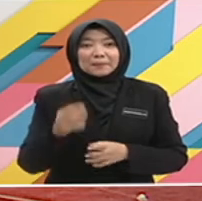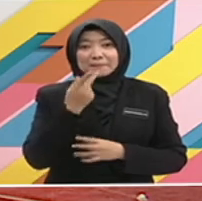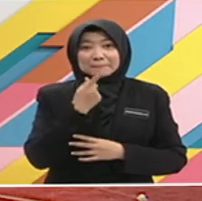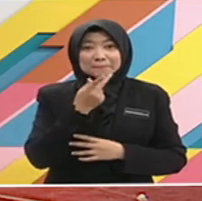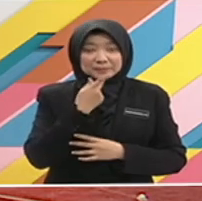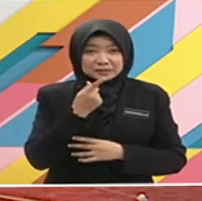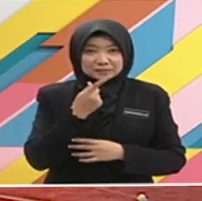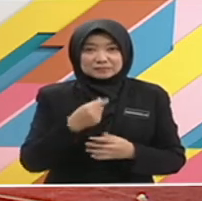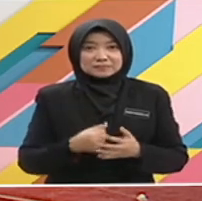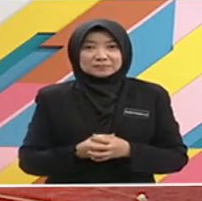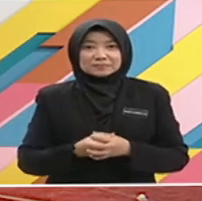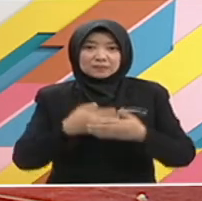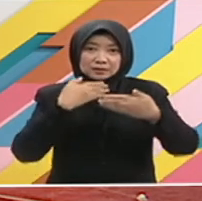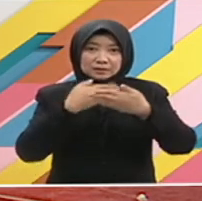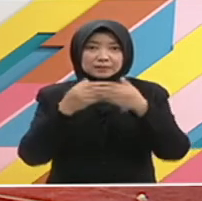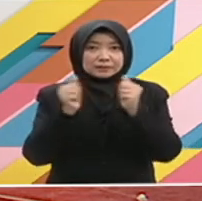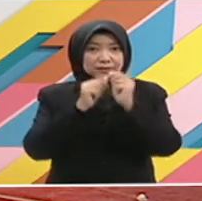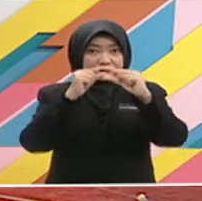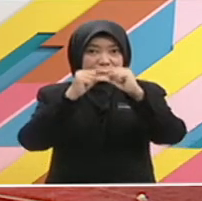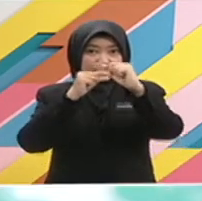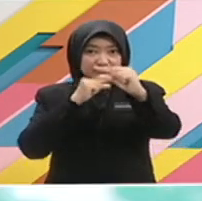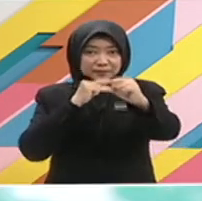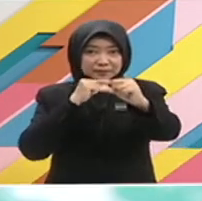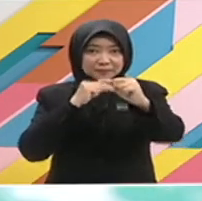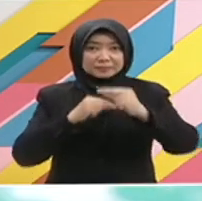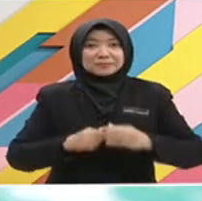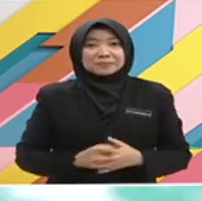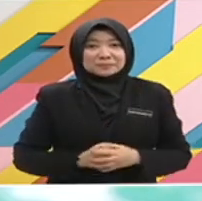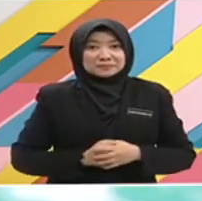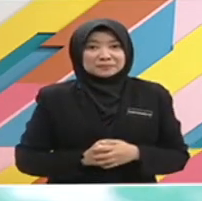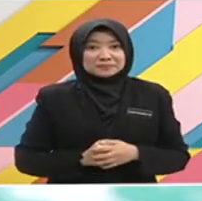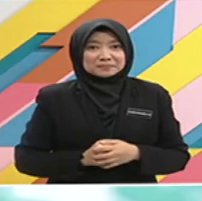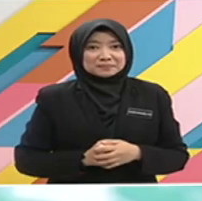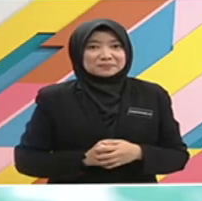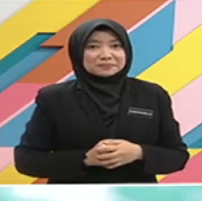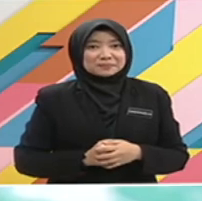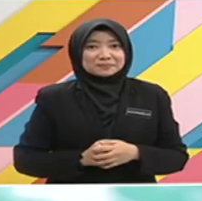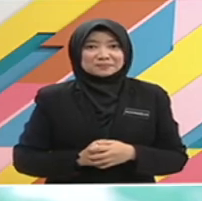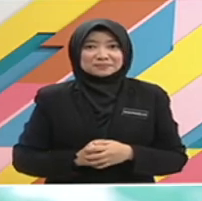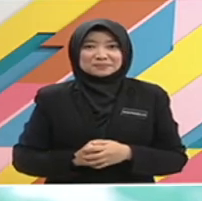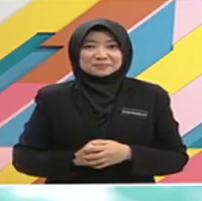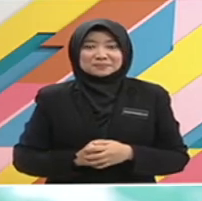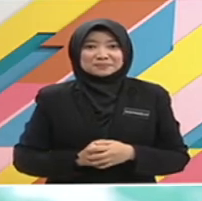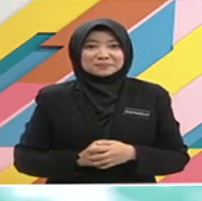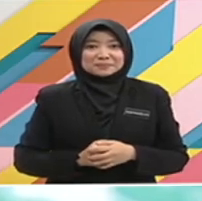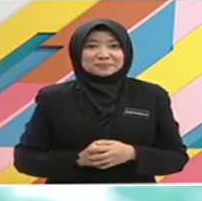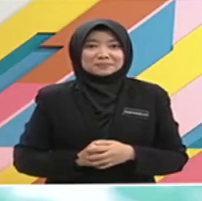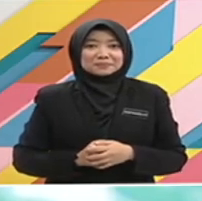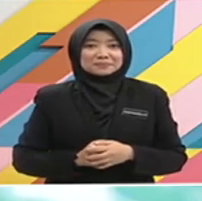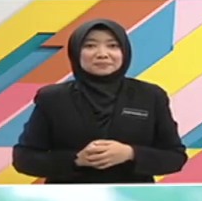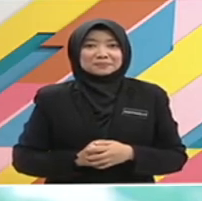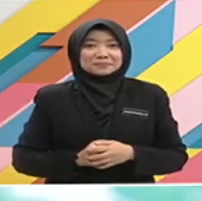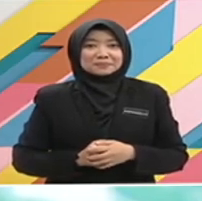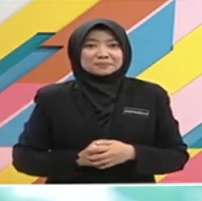Okey, dekat dengan garisan tersebut. Itulah saya sebut Mira lagi, Mira lagi. Tak mengapa cikgu. Tapi saya sedar ni, saya sebut Mira